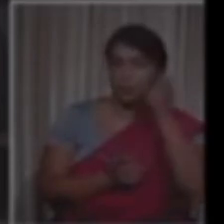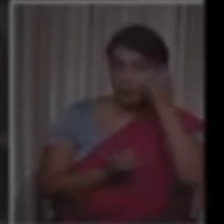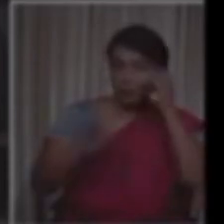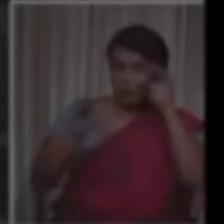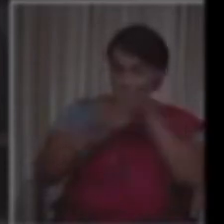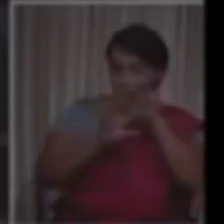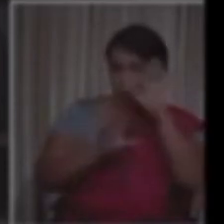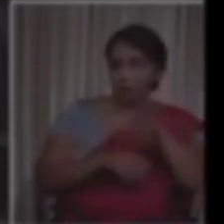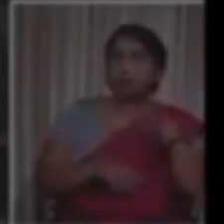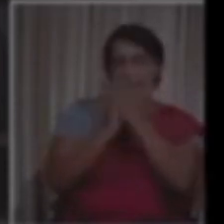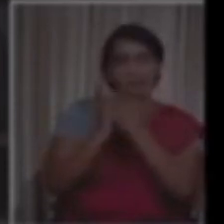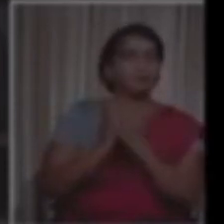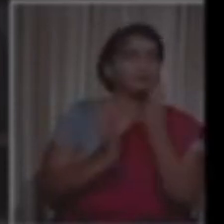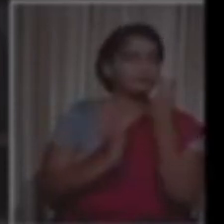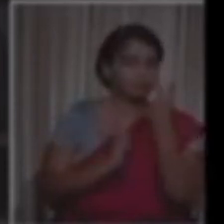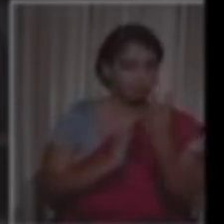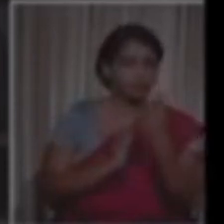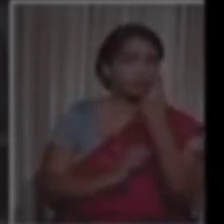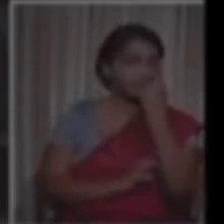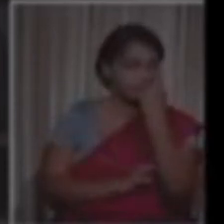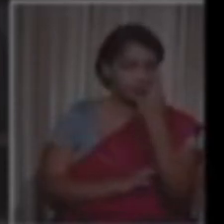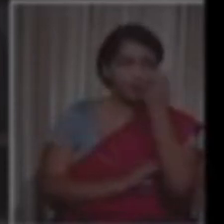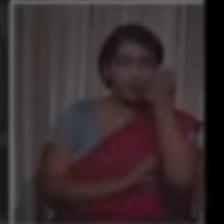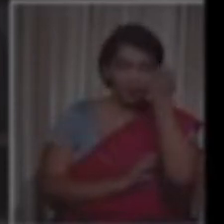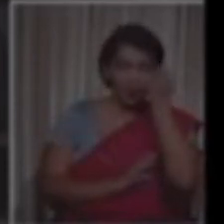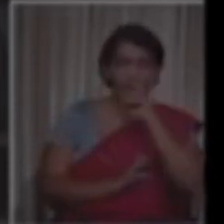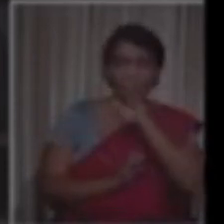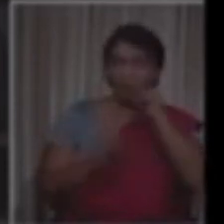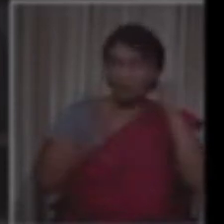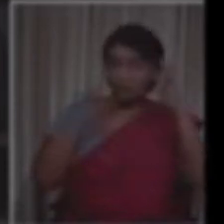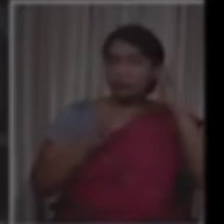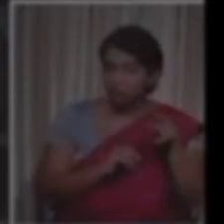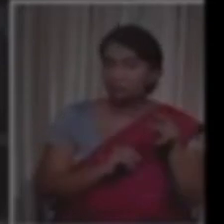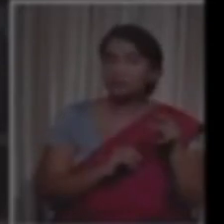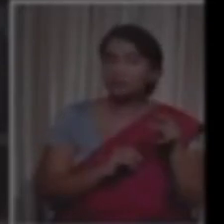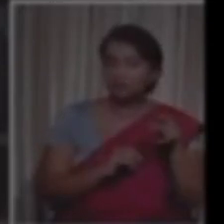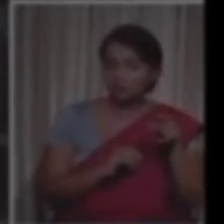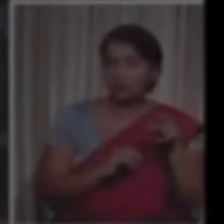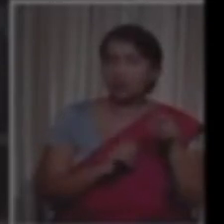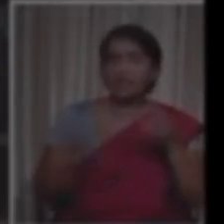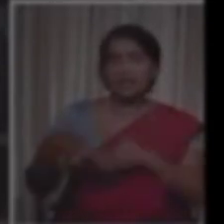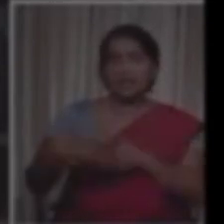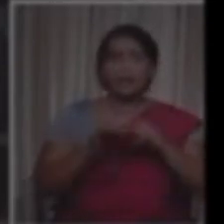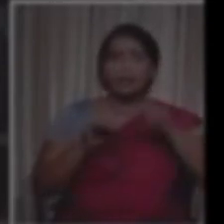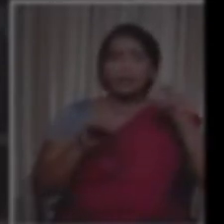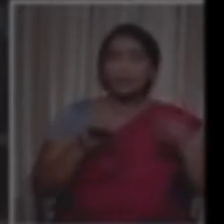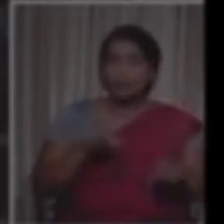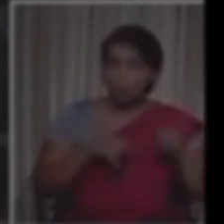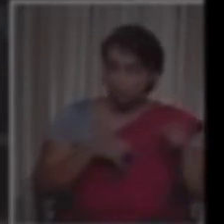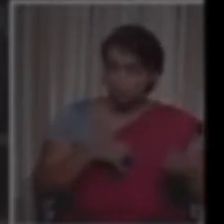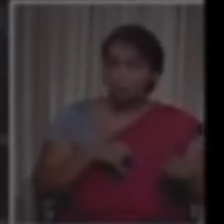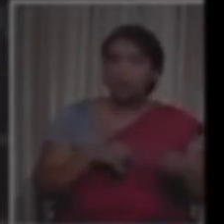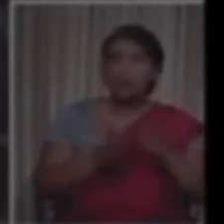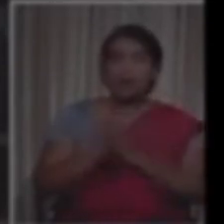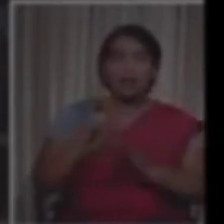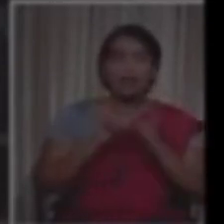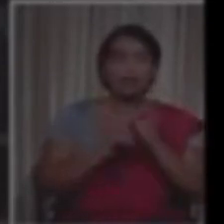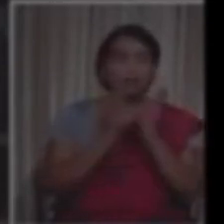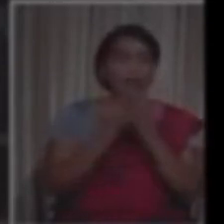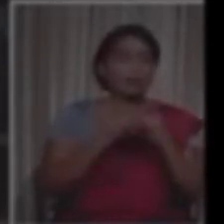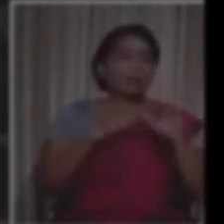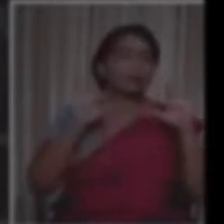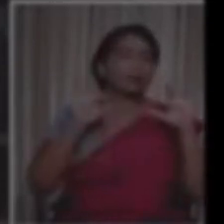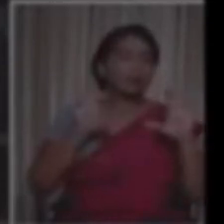ගරු කතානායක තුන කරුණු දෙකක්. එකක් තමයි මේ යෝජනාව යථාර්ථයක් බවට පත් වෙන්නේ නම් කැබිනට් මණ්ඩලය අමාත්‍ය දුර 10කට